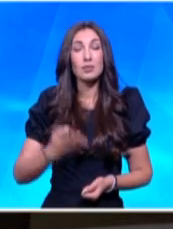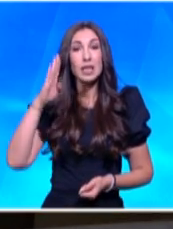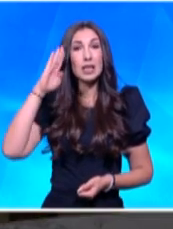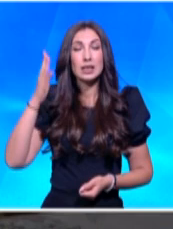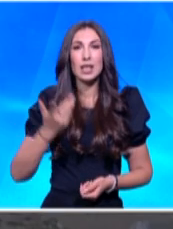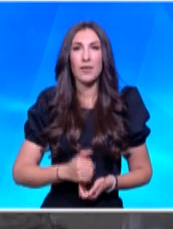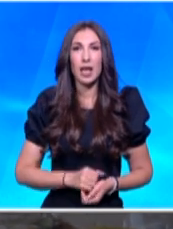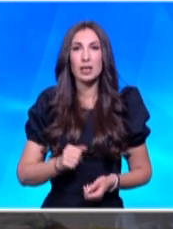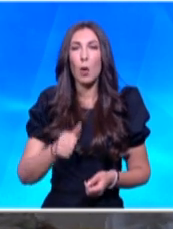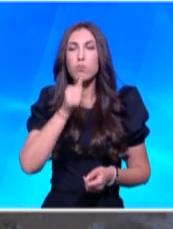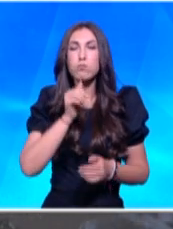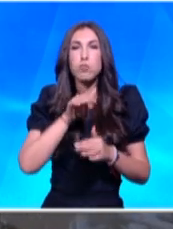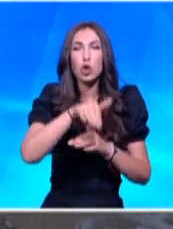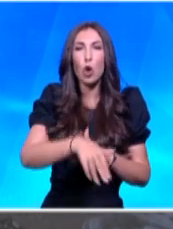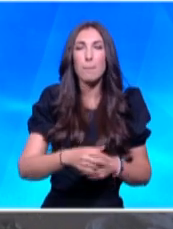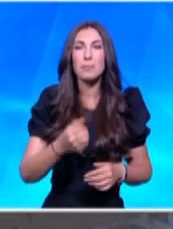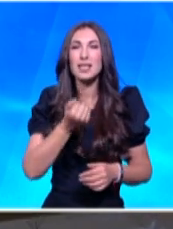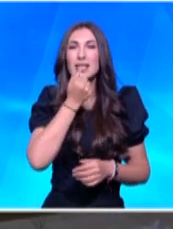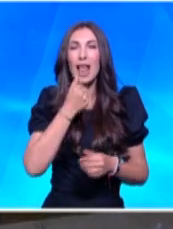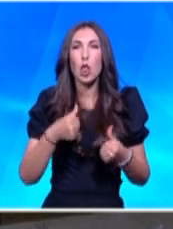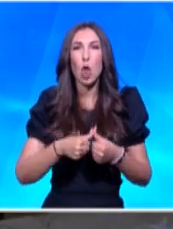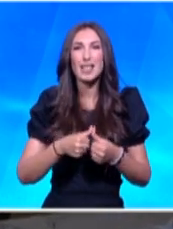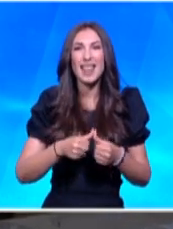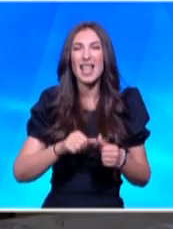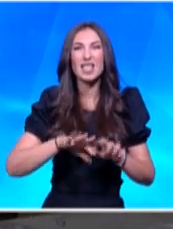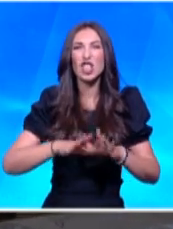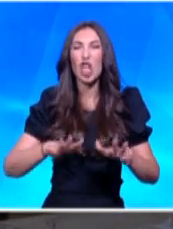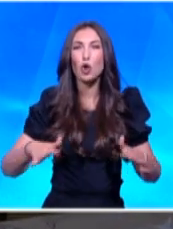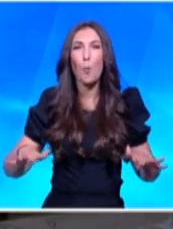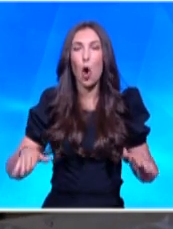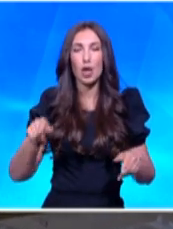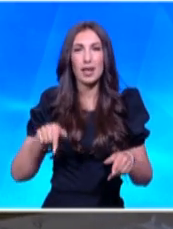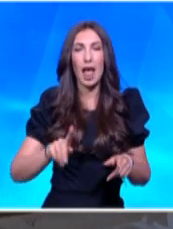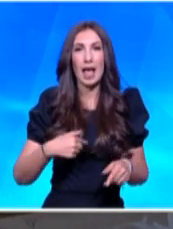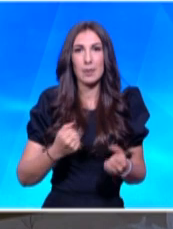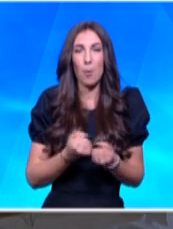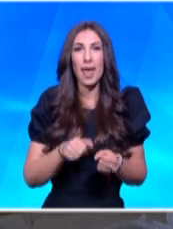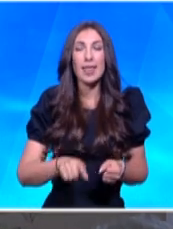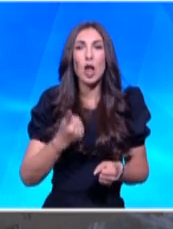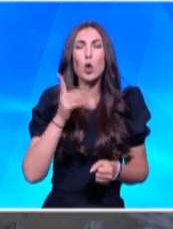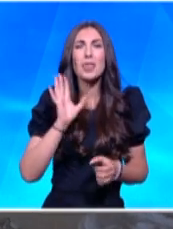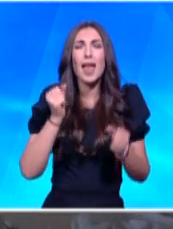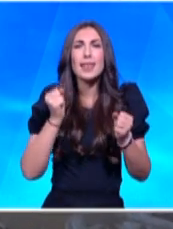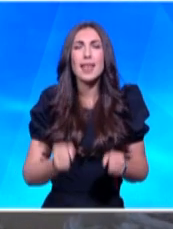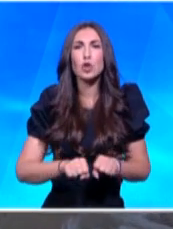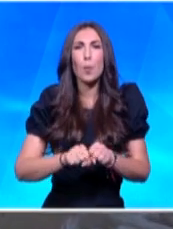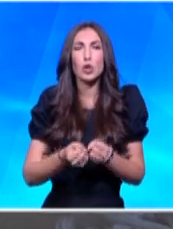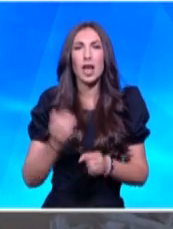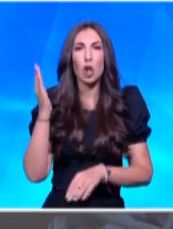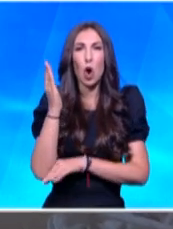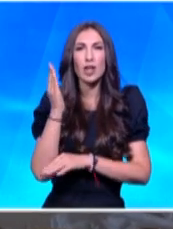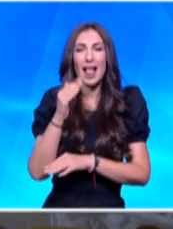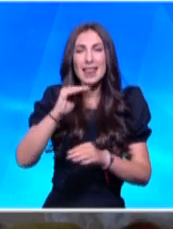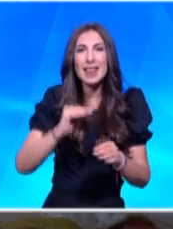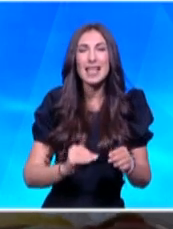Здравейте! Потоп в село Лозенец по Черноморието. Аз се намирам в един от най-пострадалите хотели в ниската част